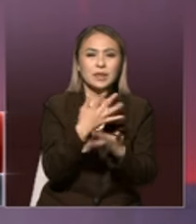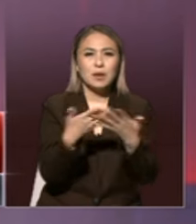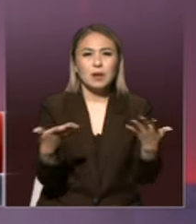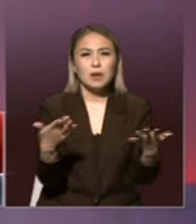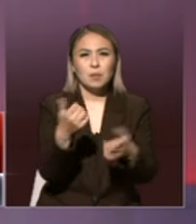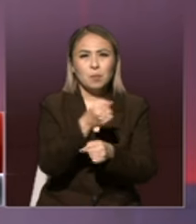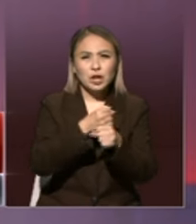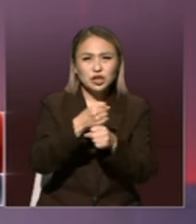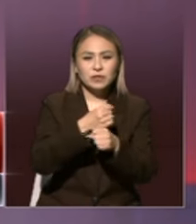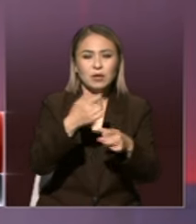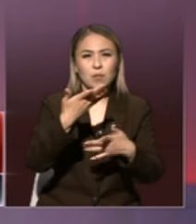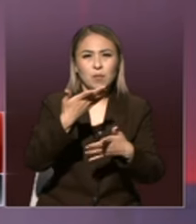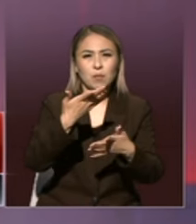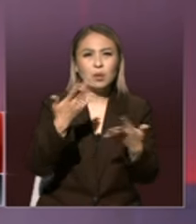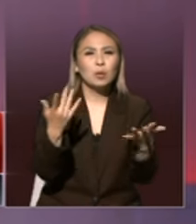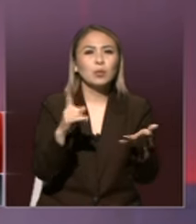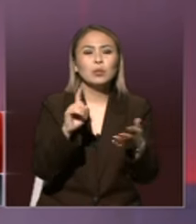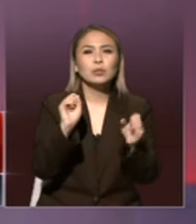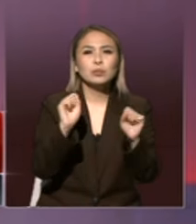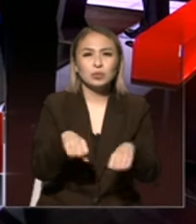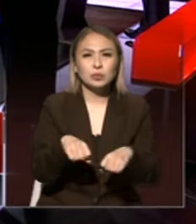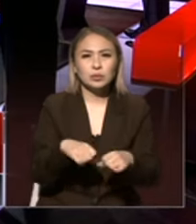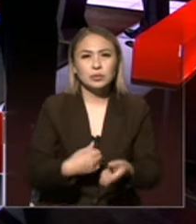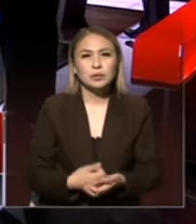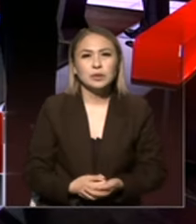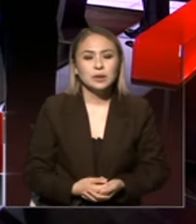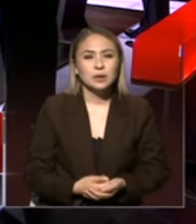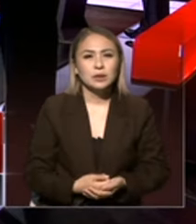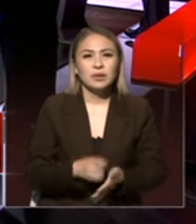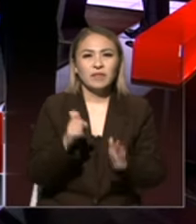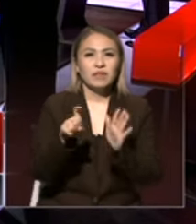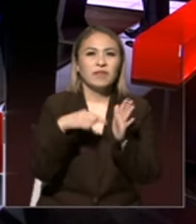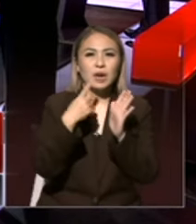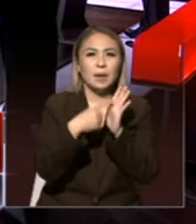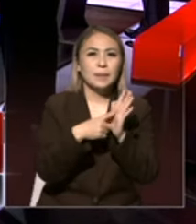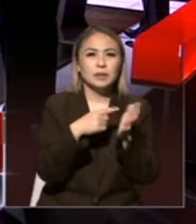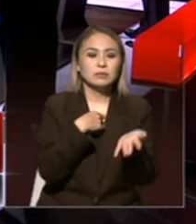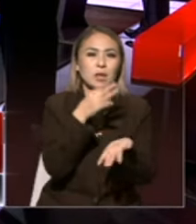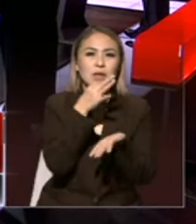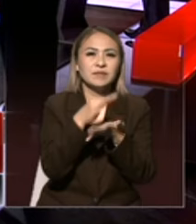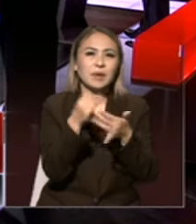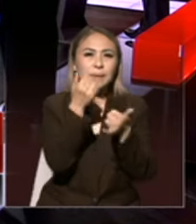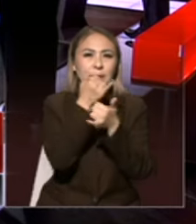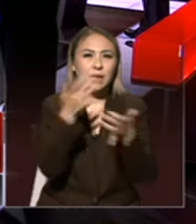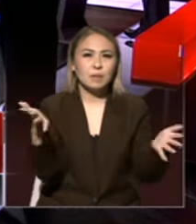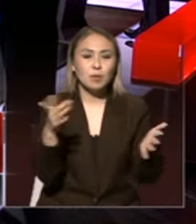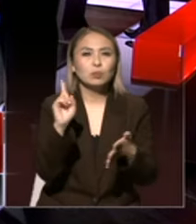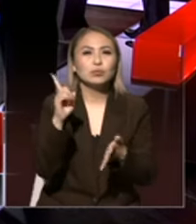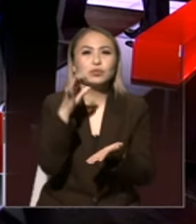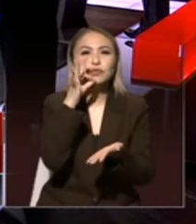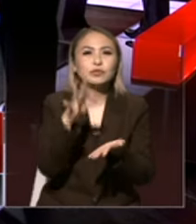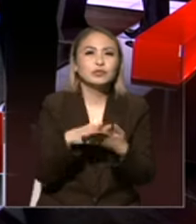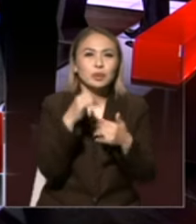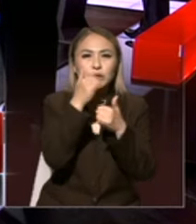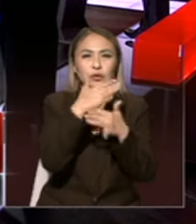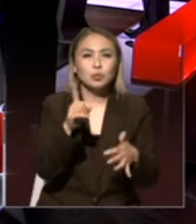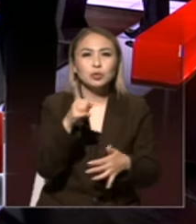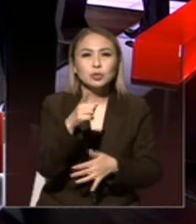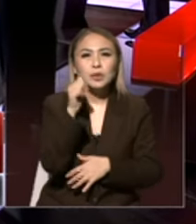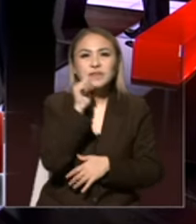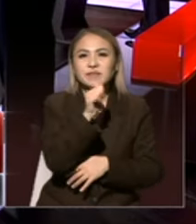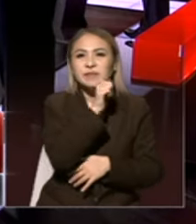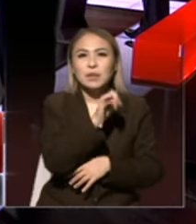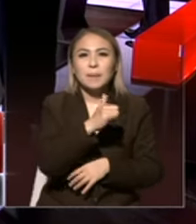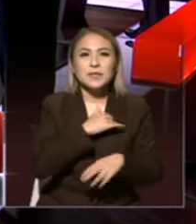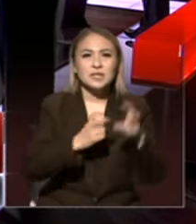ма, болттар ма, немене шығарылады? Ондай сұраққа сізге біз, мен жауап берілмейм дейді. Мен айтам, қалай жауап берілмейсің? Сендер онда айтпаңдар,